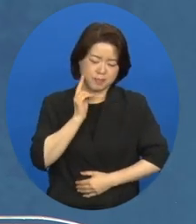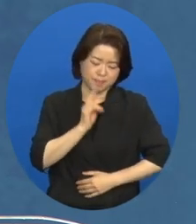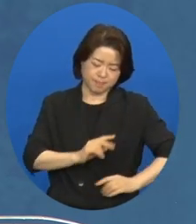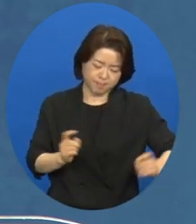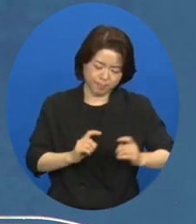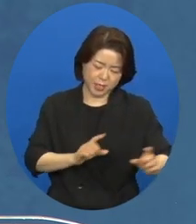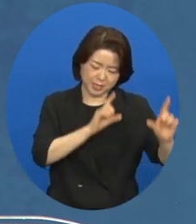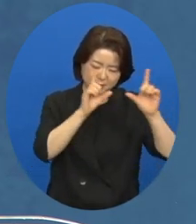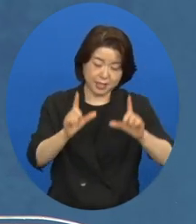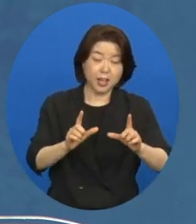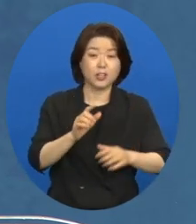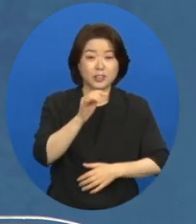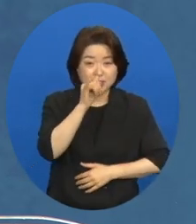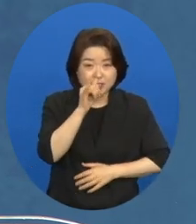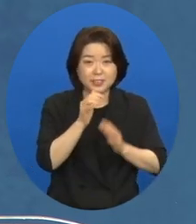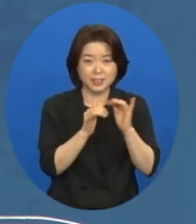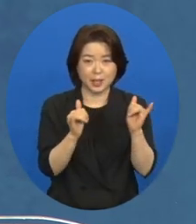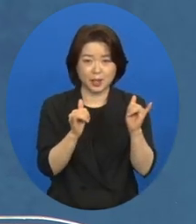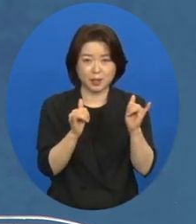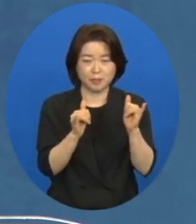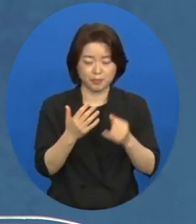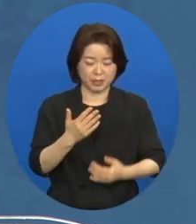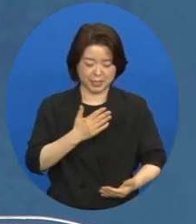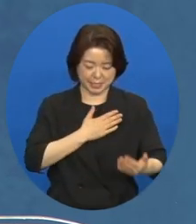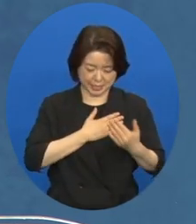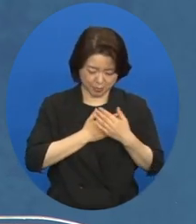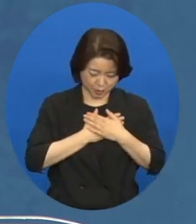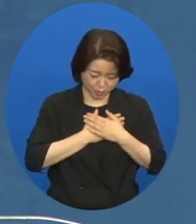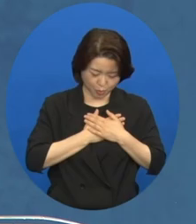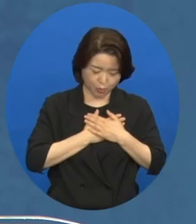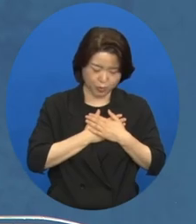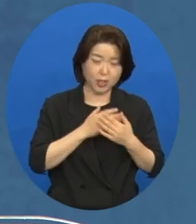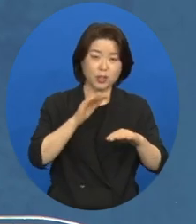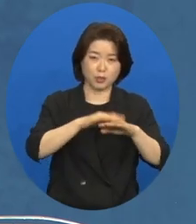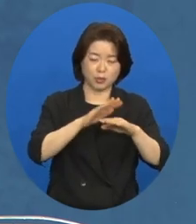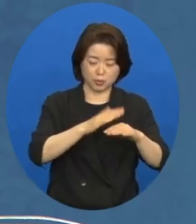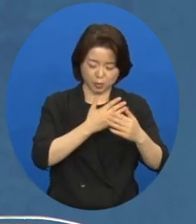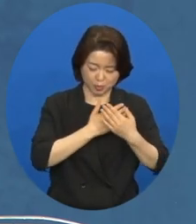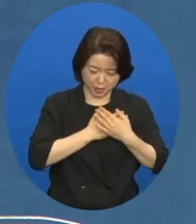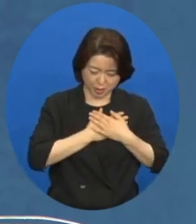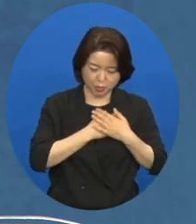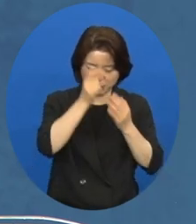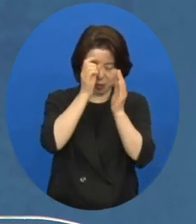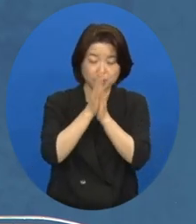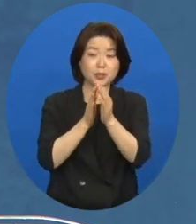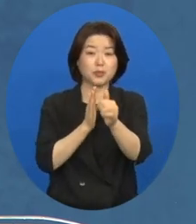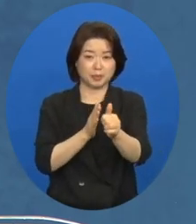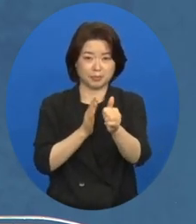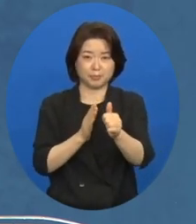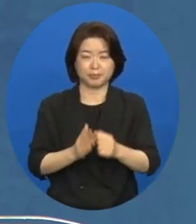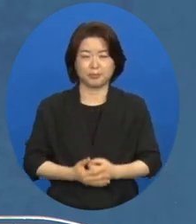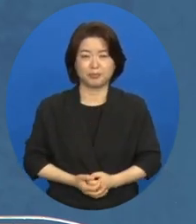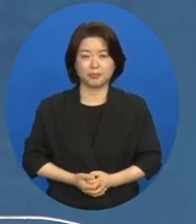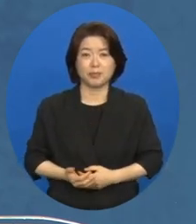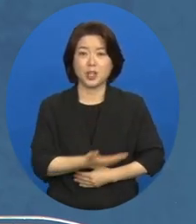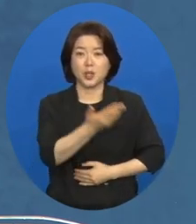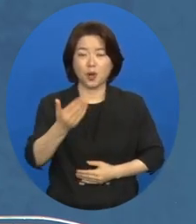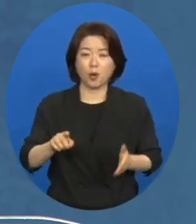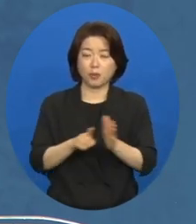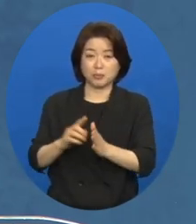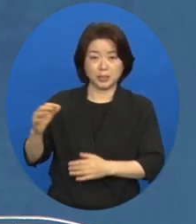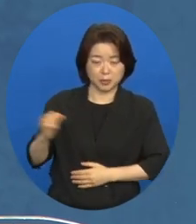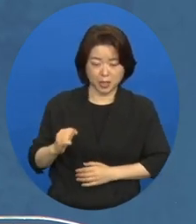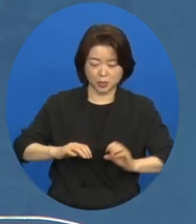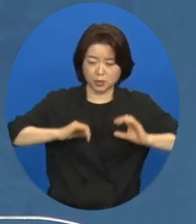살아가고 있으신 분들 우리 가슴에 손을 얹고 두 손을 얹고 기도하시면 좋겠습니다. 여러분 믿음을 갖고